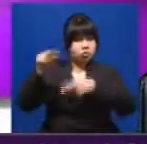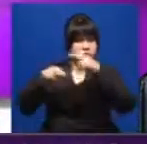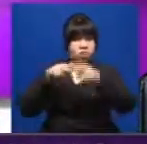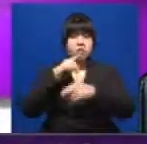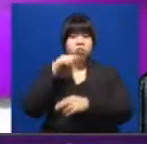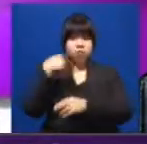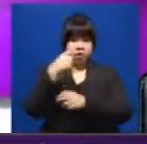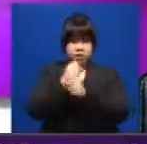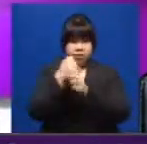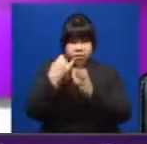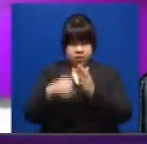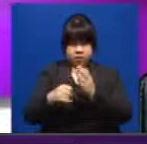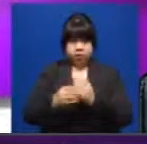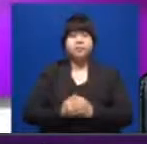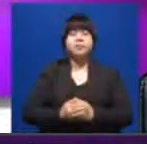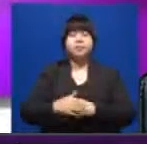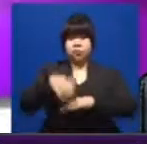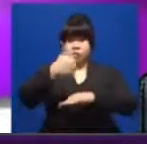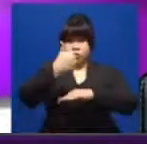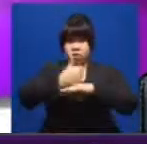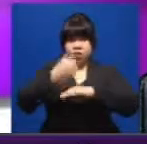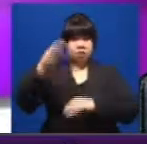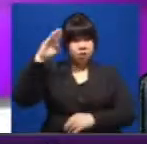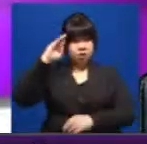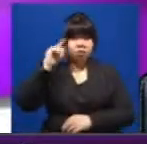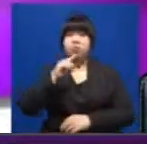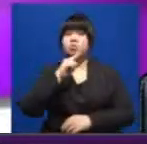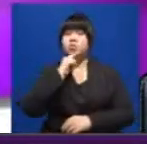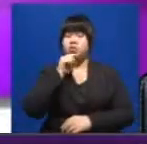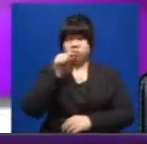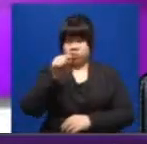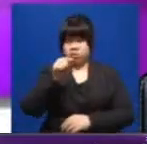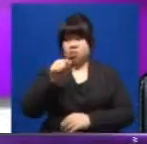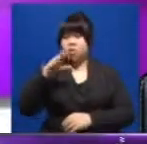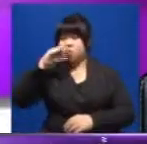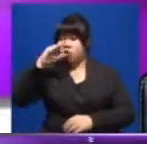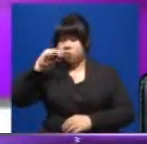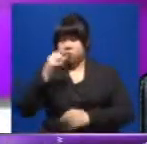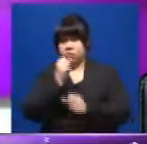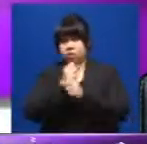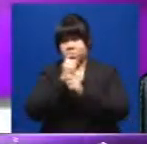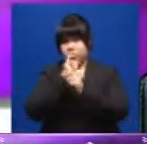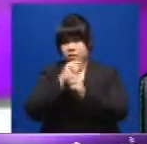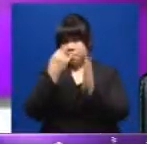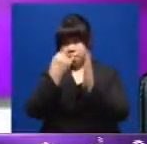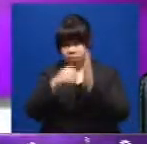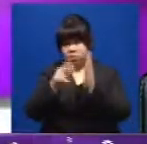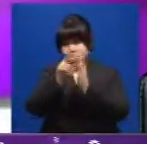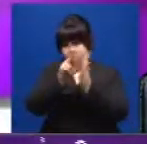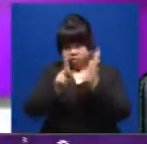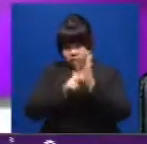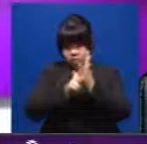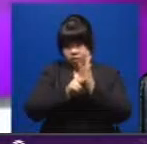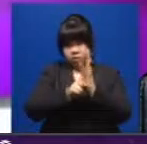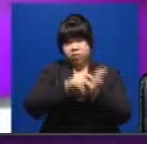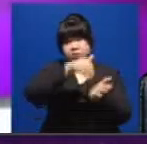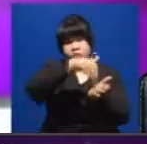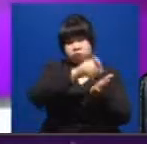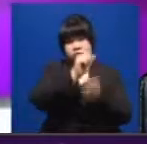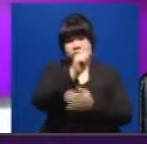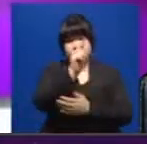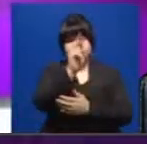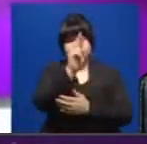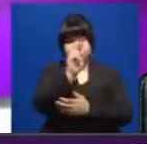มด้านผู้บัญชาการทหารบกระบุหากแนวทางดังกล่าวขัดกฎหมายก็เป็นหน้าที่ของสอรส.ที่จะดำเนินการจับกลุ่ม